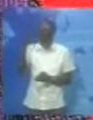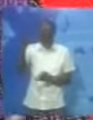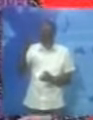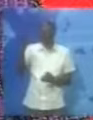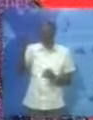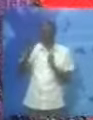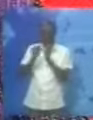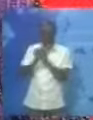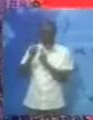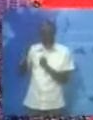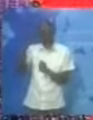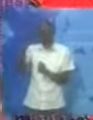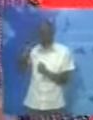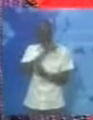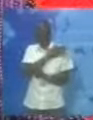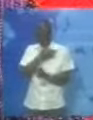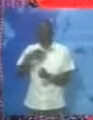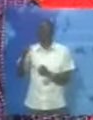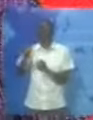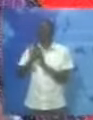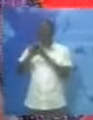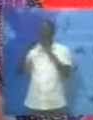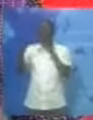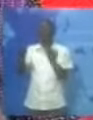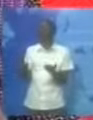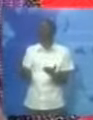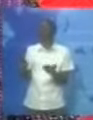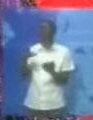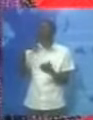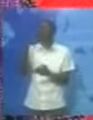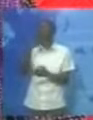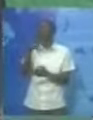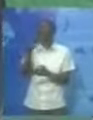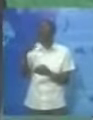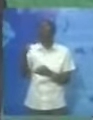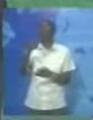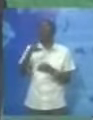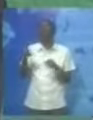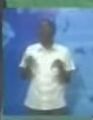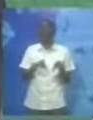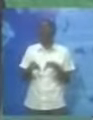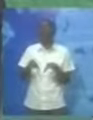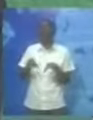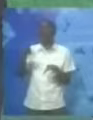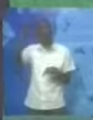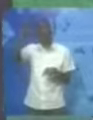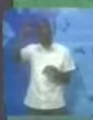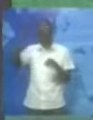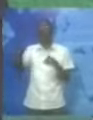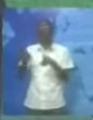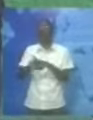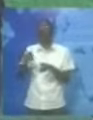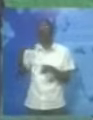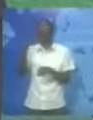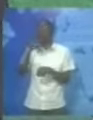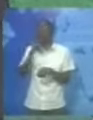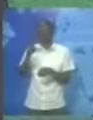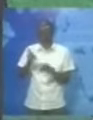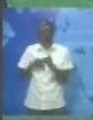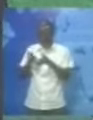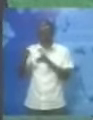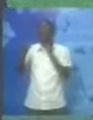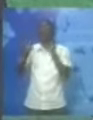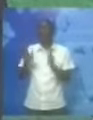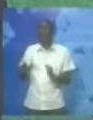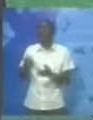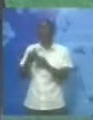cinéphiles. Et pourtant, on n'était qu'à l'ouverture. Qu'est-ce qui vous faisait Parce que mon frère, qui est directeur aujourd'hui de France Culture, est venu déjà